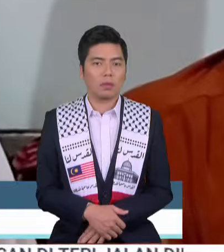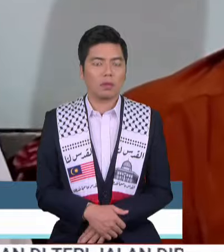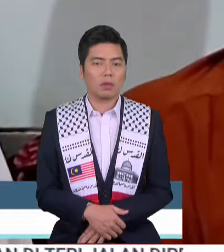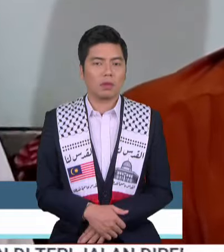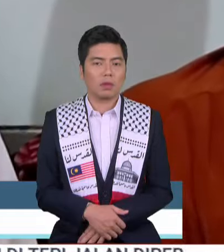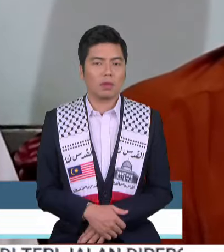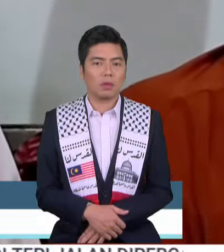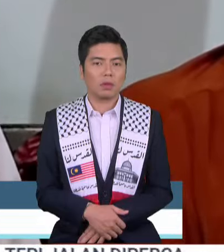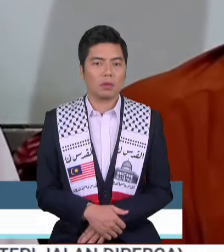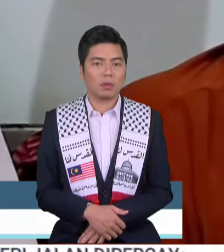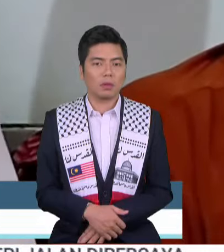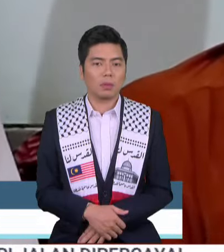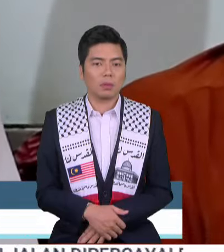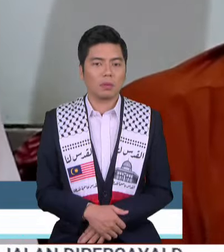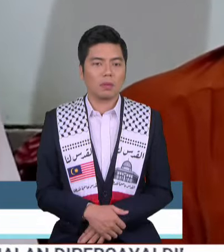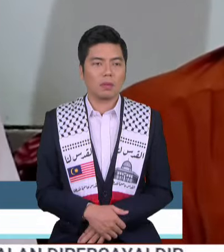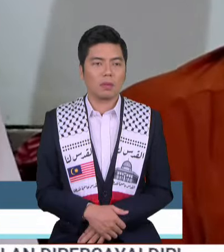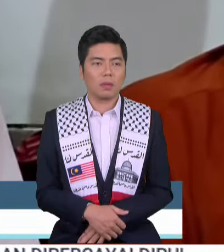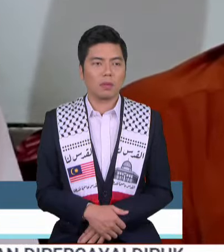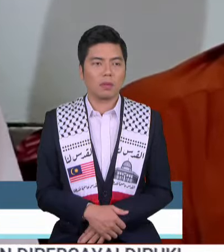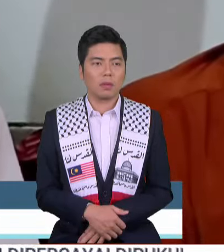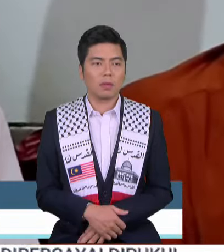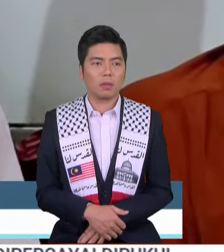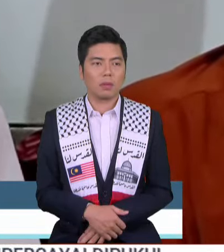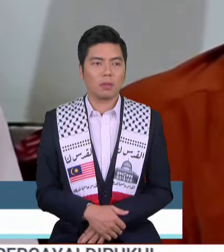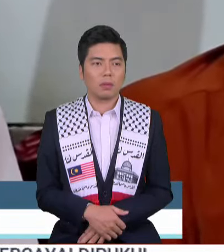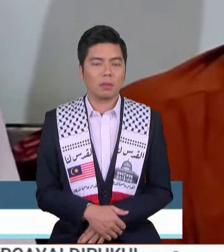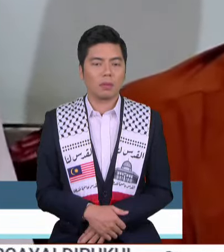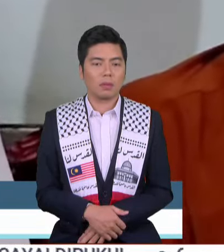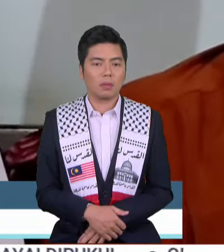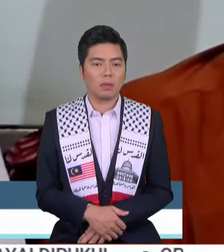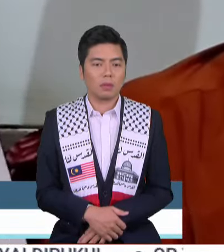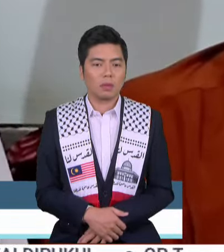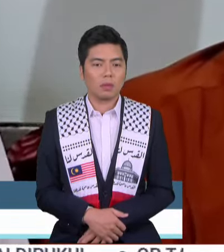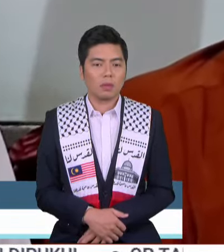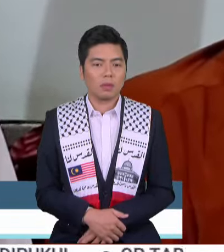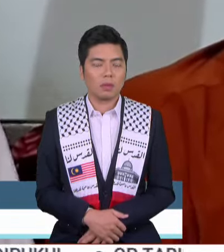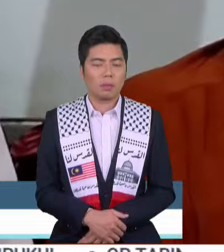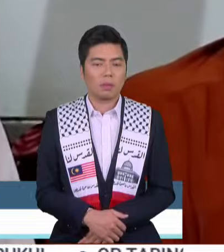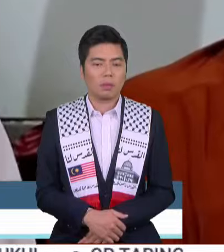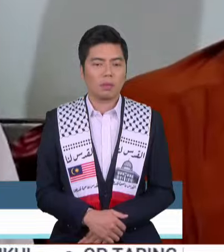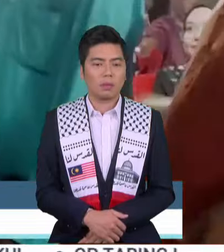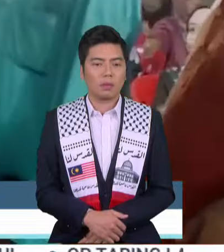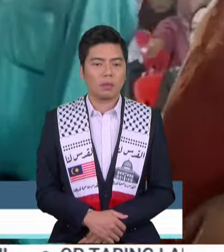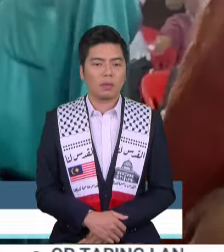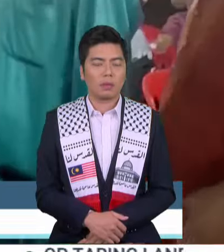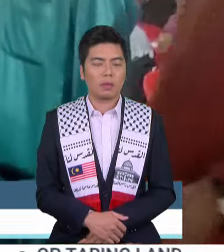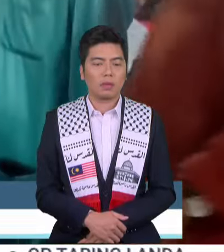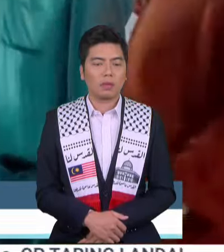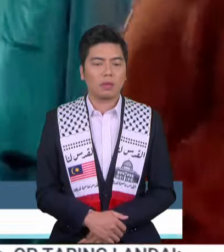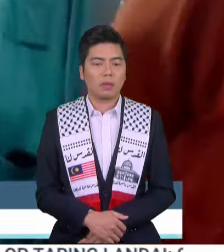ketirisan yang berlaku itu akan dapat dimunafaatkan kepada seluruh rakyat Malaysia.